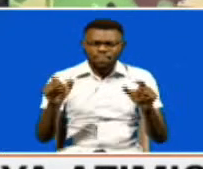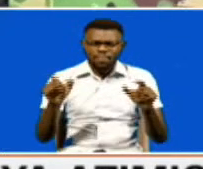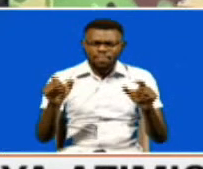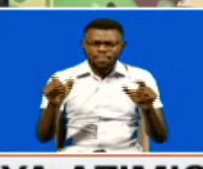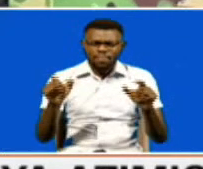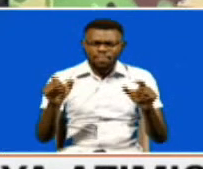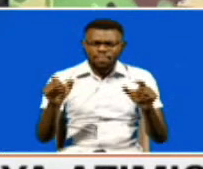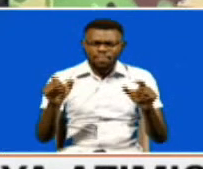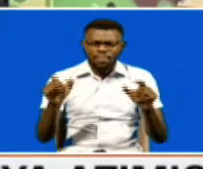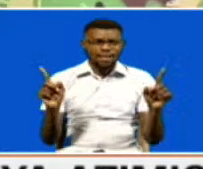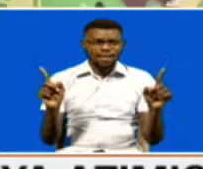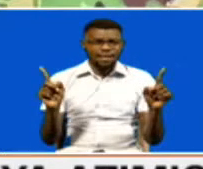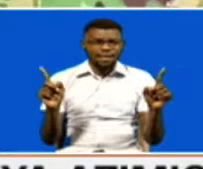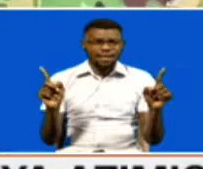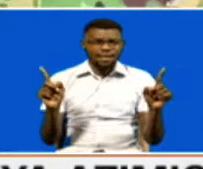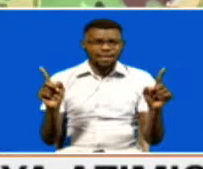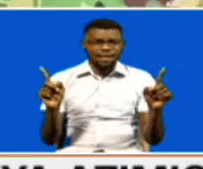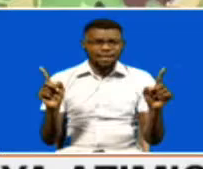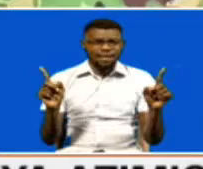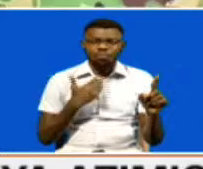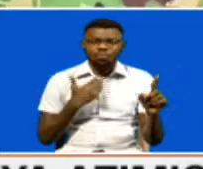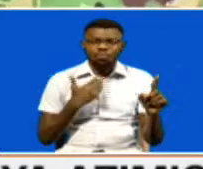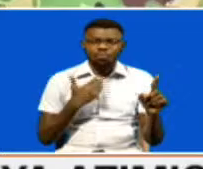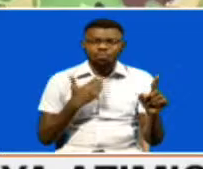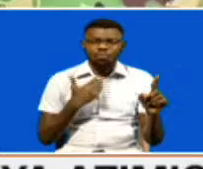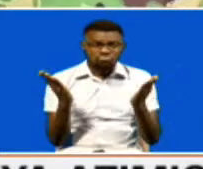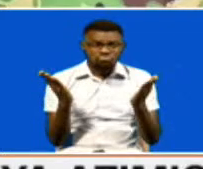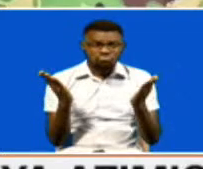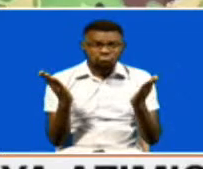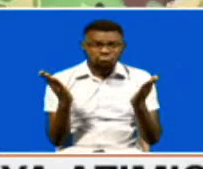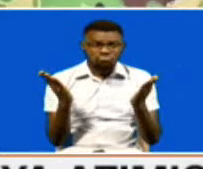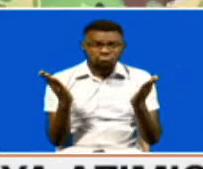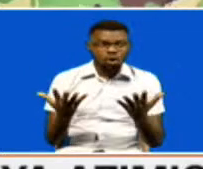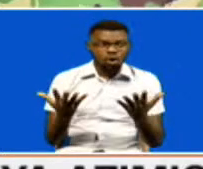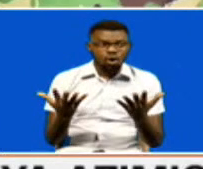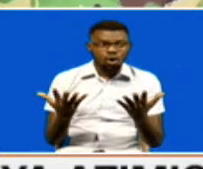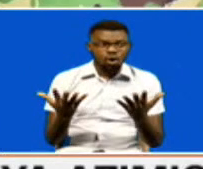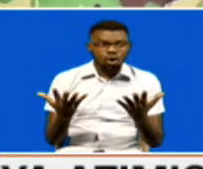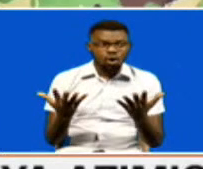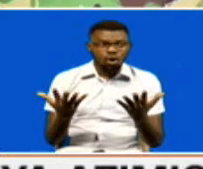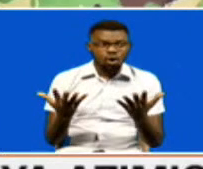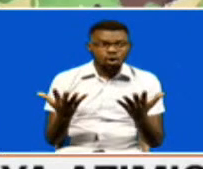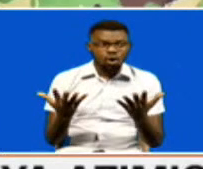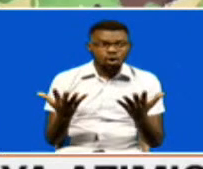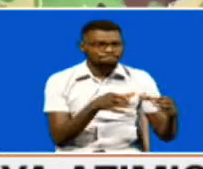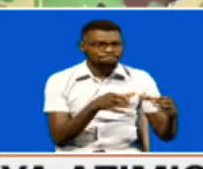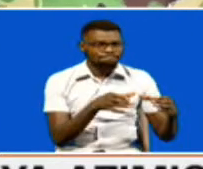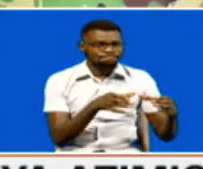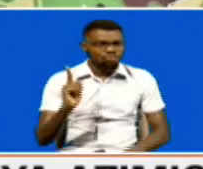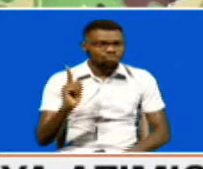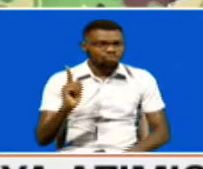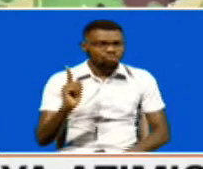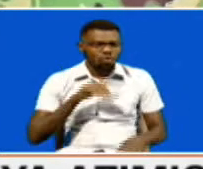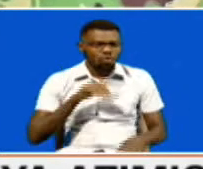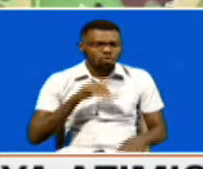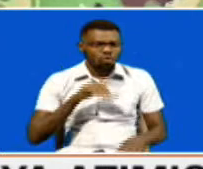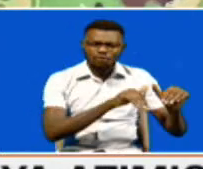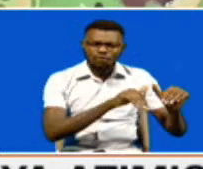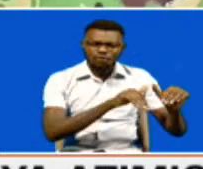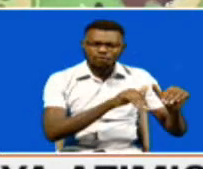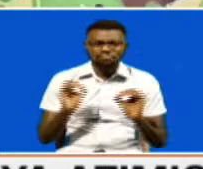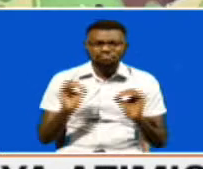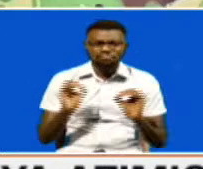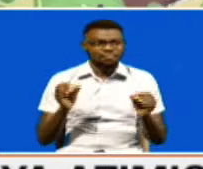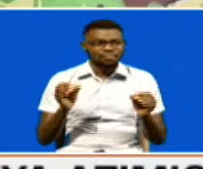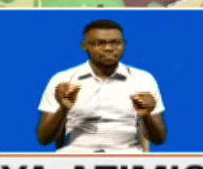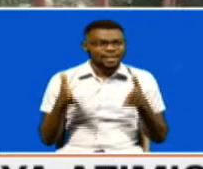public interest, I just want to inform you that both of them did not meet the thresholds of the law, and therefore